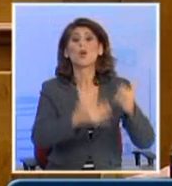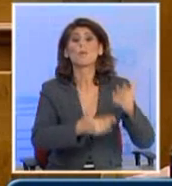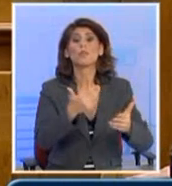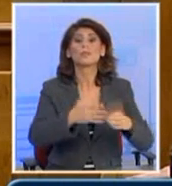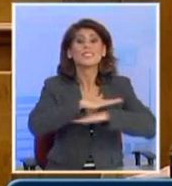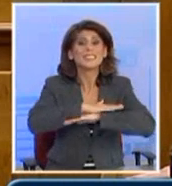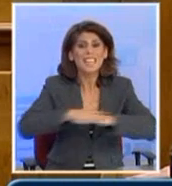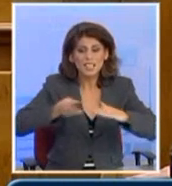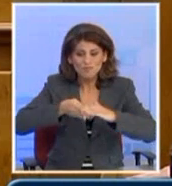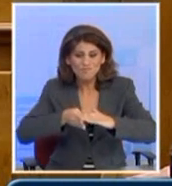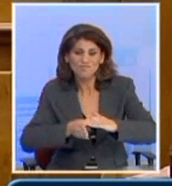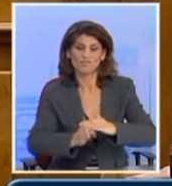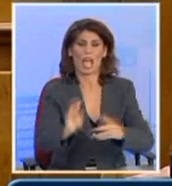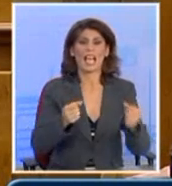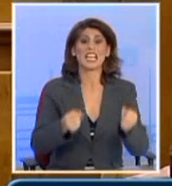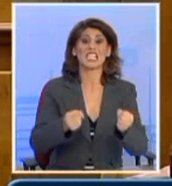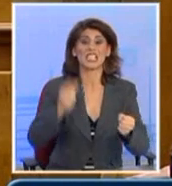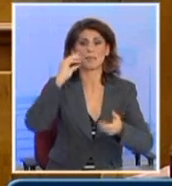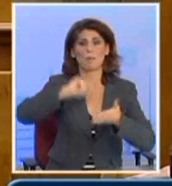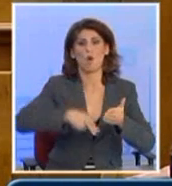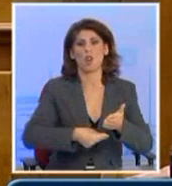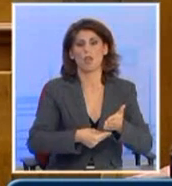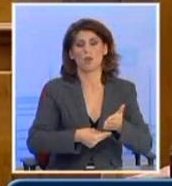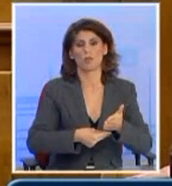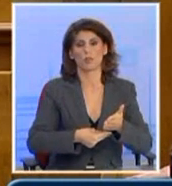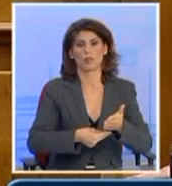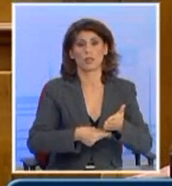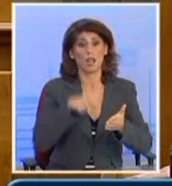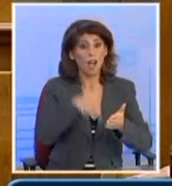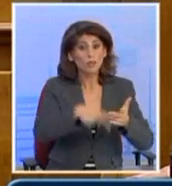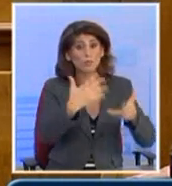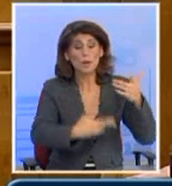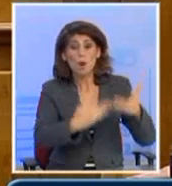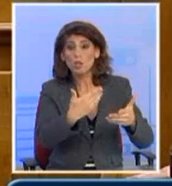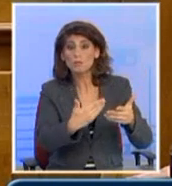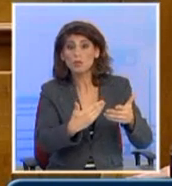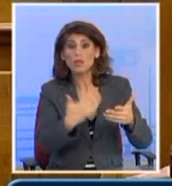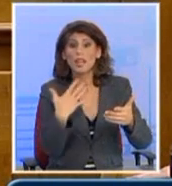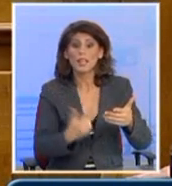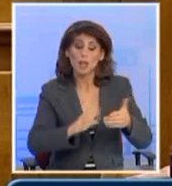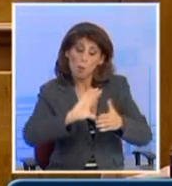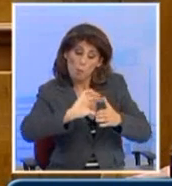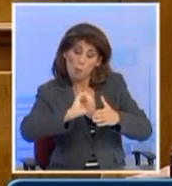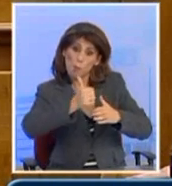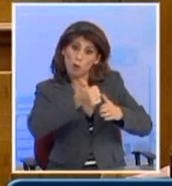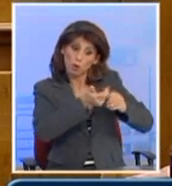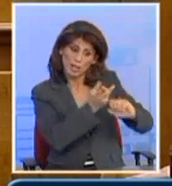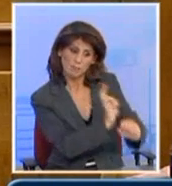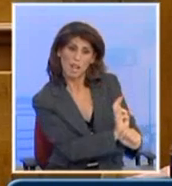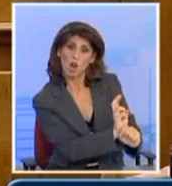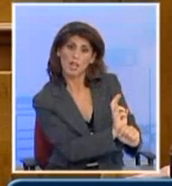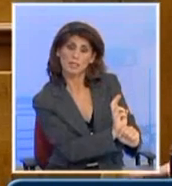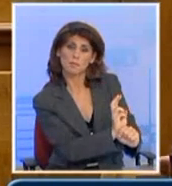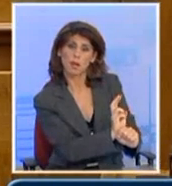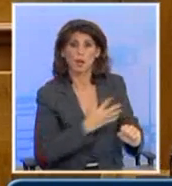της τελικής εξόδου από την κρίση και το μνημόνιο. Είναι ο προϋπολογισμός του πρωτογενούς πλεονάσματος που